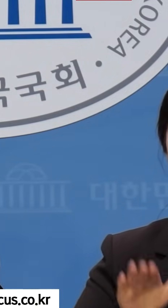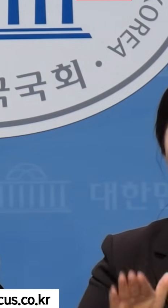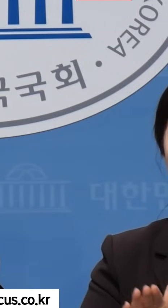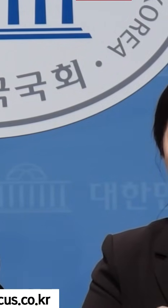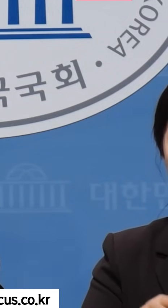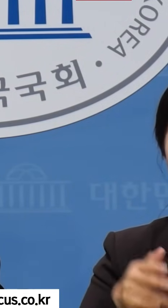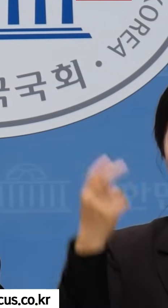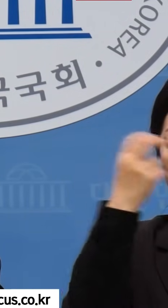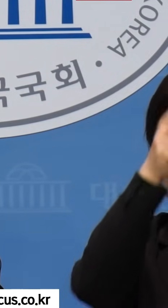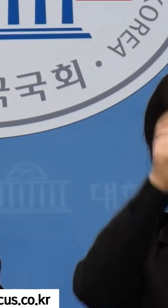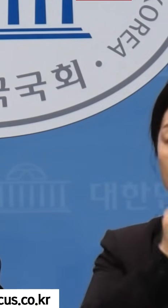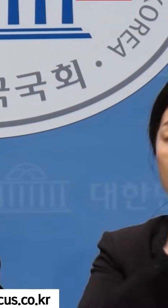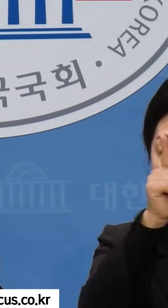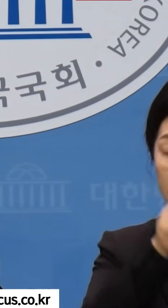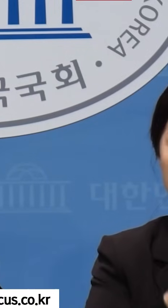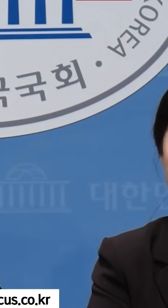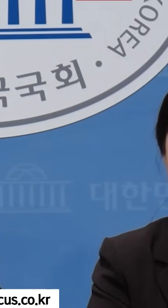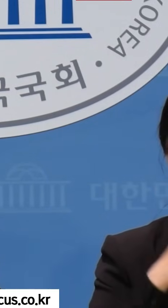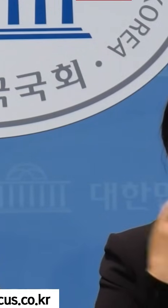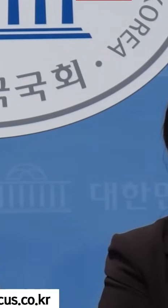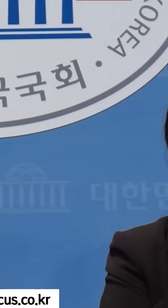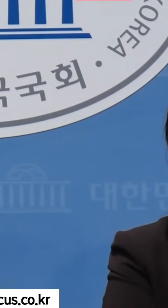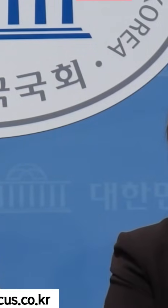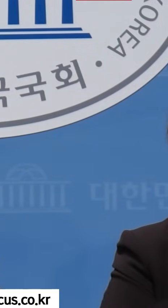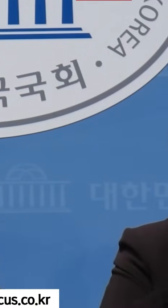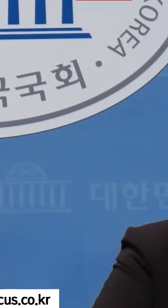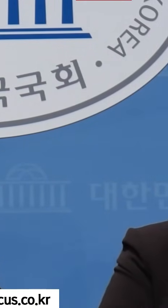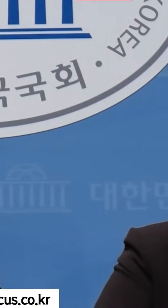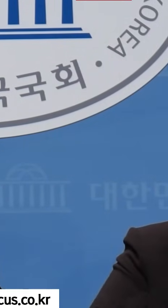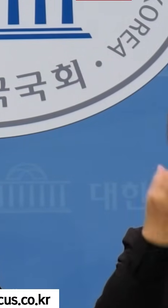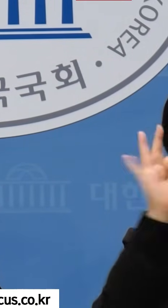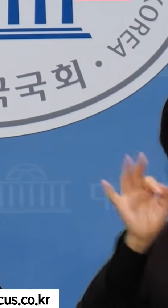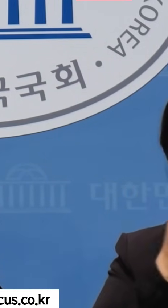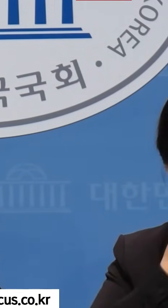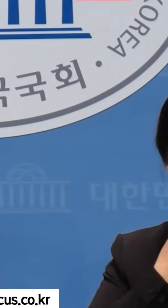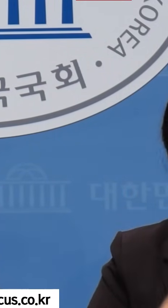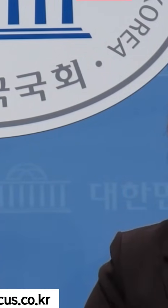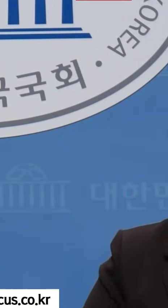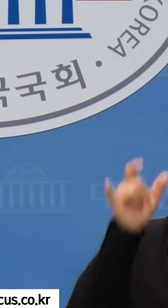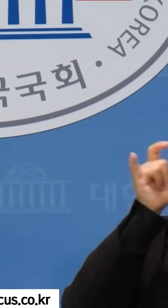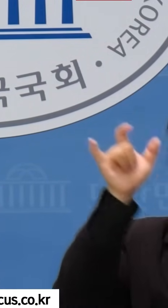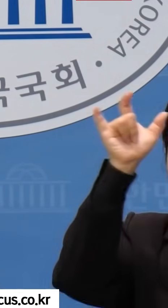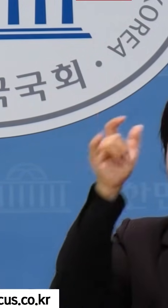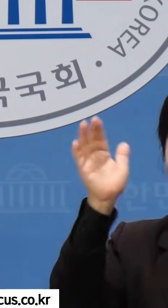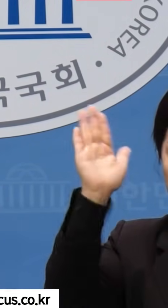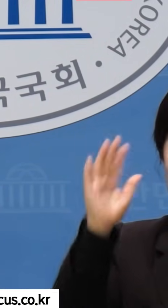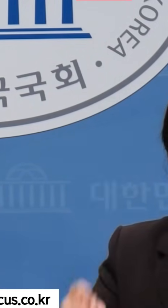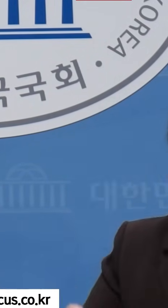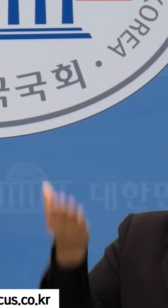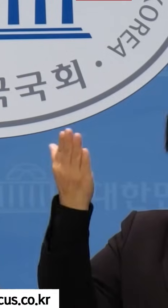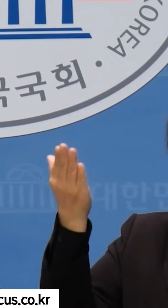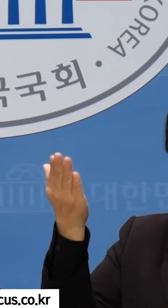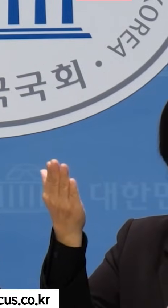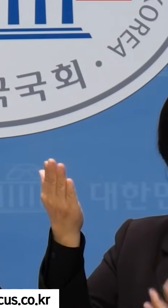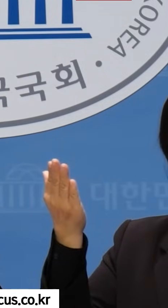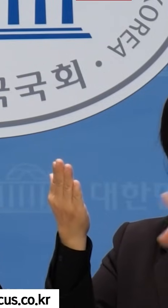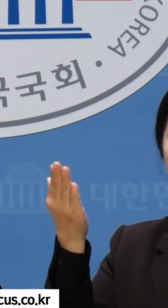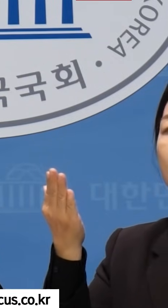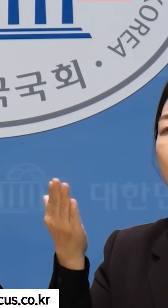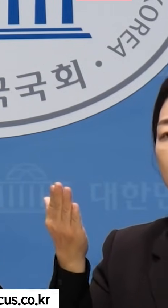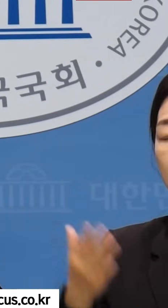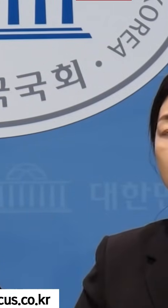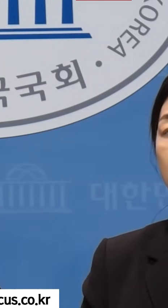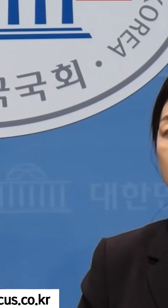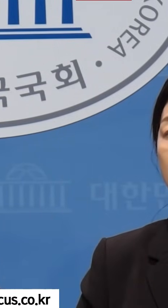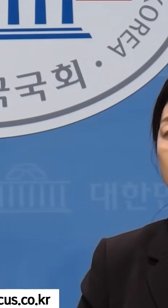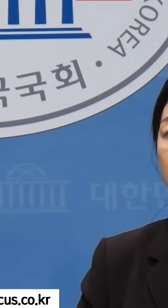민사재판부의 판결을 부정하고 한마디로 최순실의 주장을 검찰이 인정해 준 것에